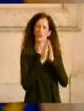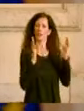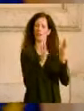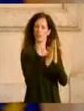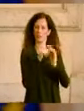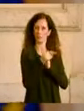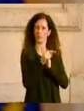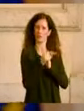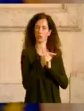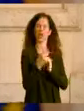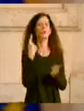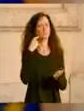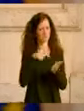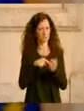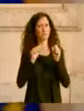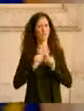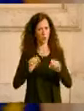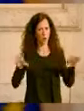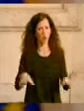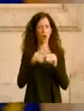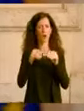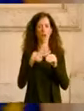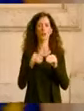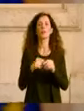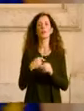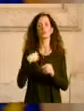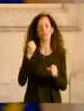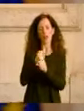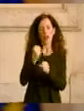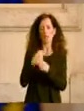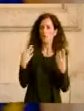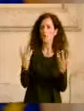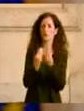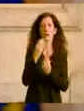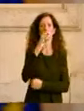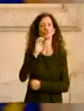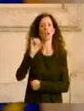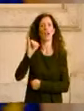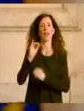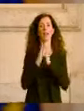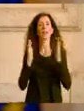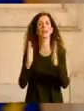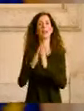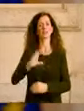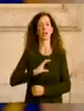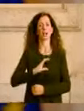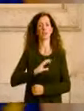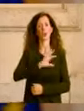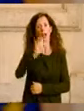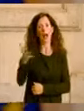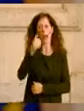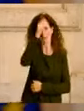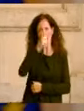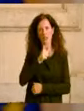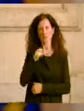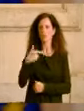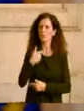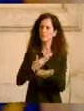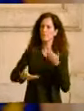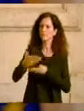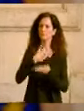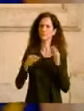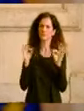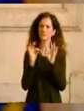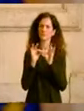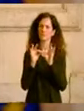un grande lavoro insieme con la CE, con la Chiesa Cattolica e le altre confessioni religiose.